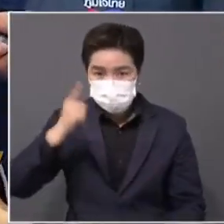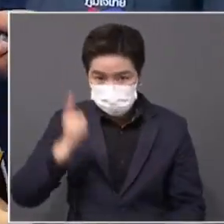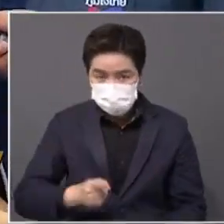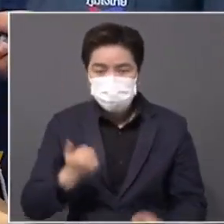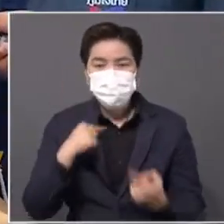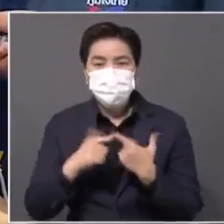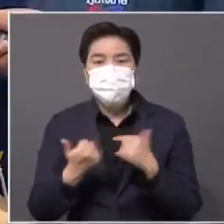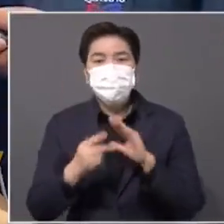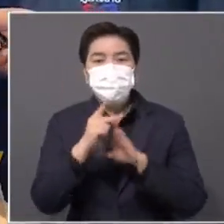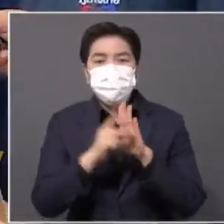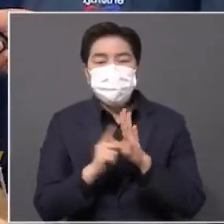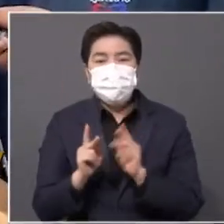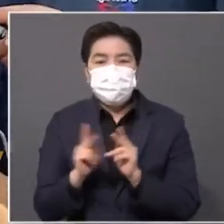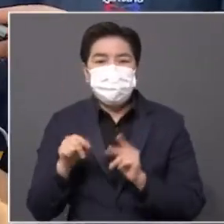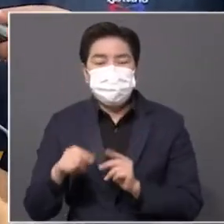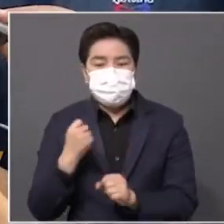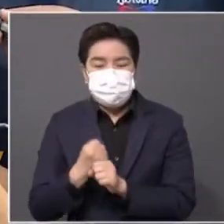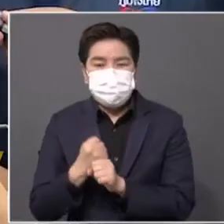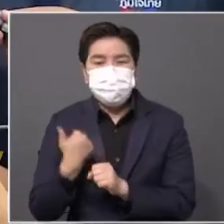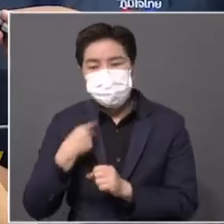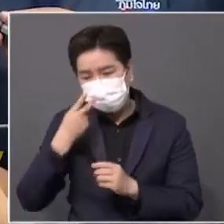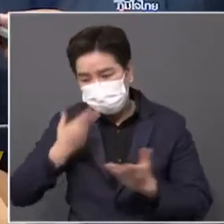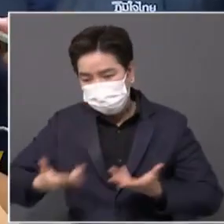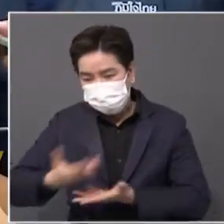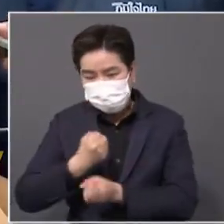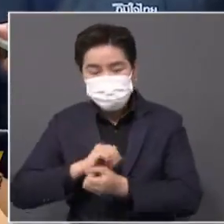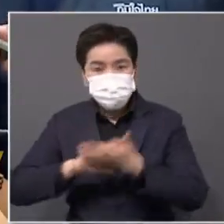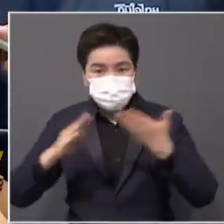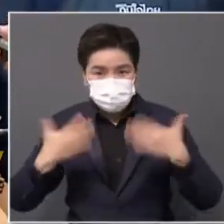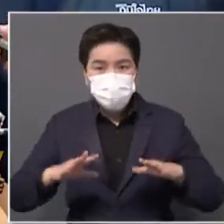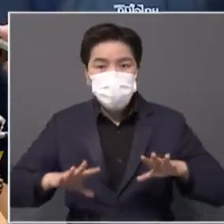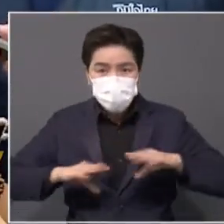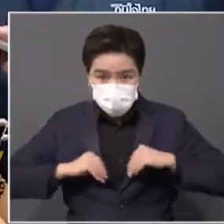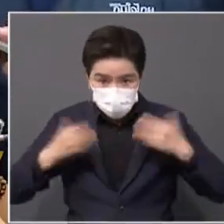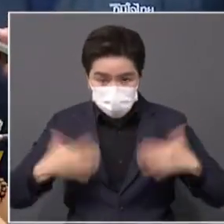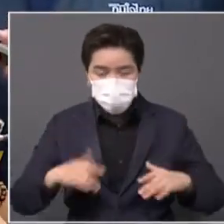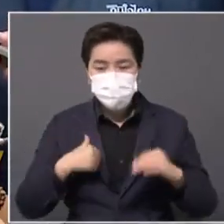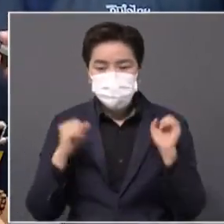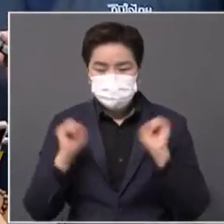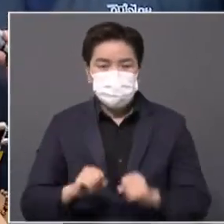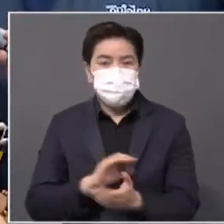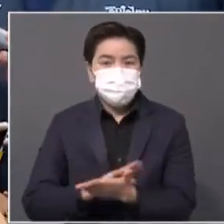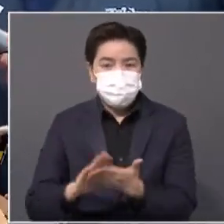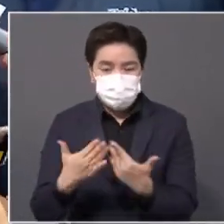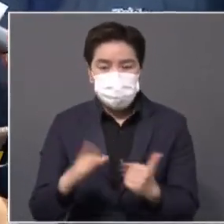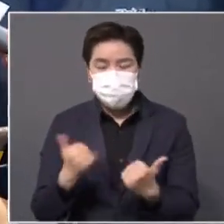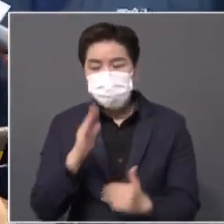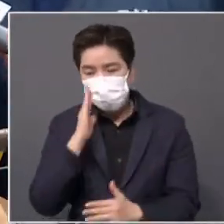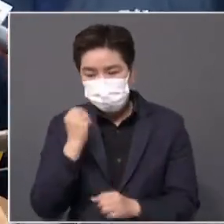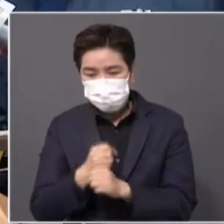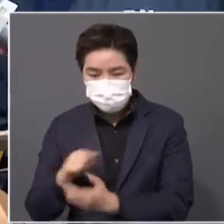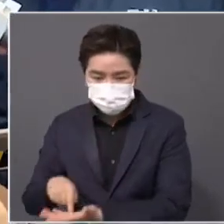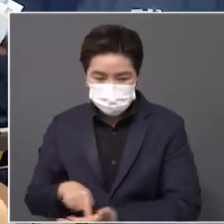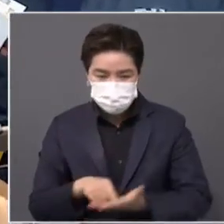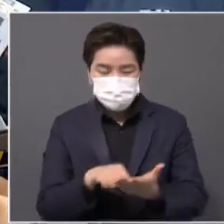นอนเนื่องจากว่าร่างกฎหมายที่คณะกรรมาธิการวิสามัญพิจารณาเสร็จแล้วเห็นชอบแล้วมีมติเสียงข้างมากเมื่อกลับ